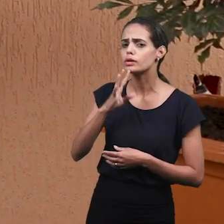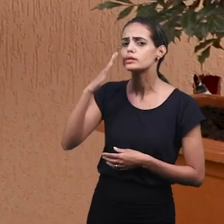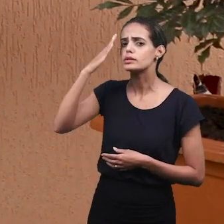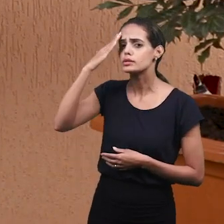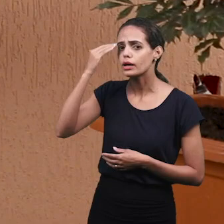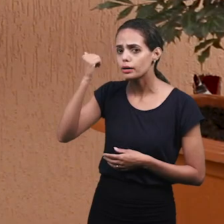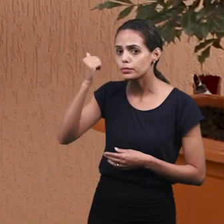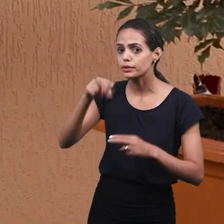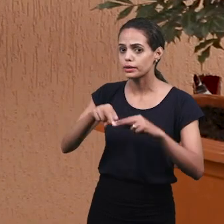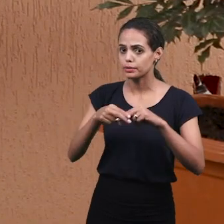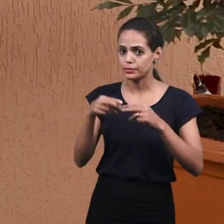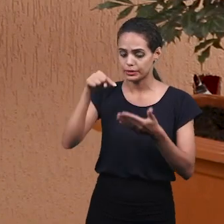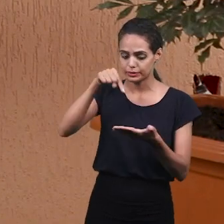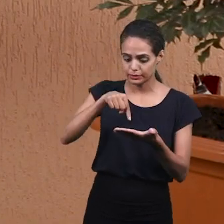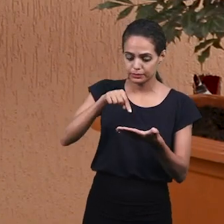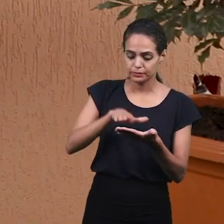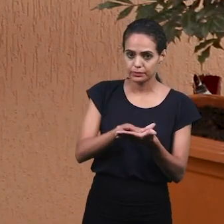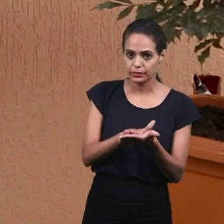à travers la parole.